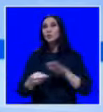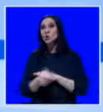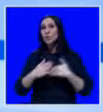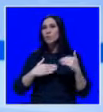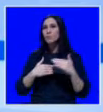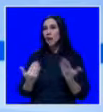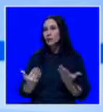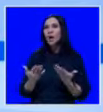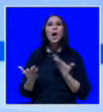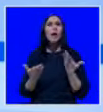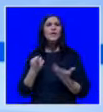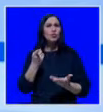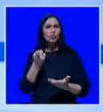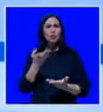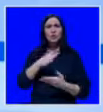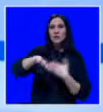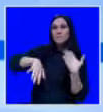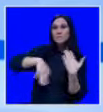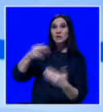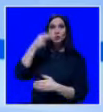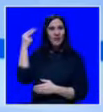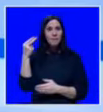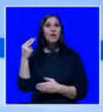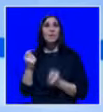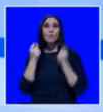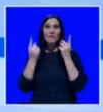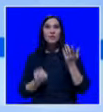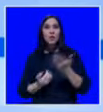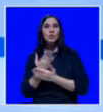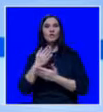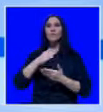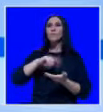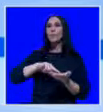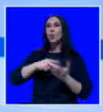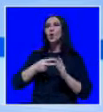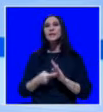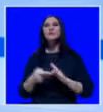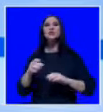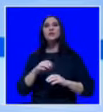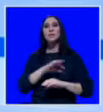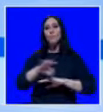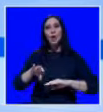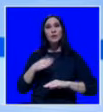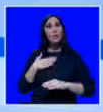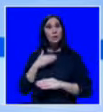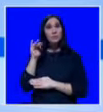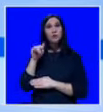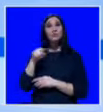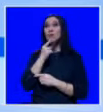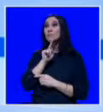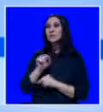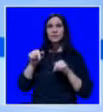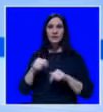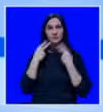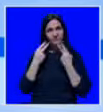Къде в този микс от теми е неизбежната поява на нов политически проект? И има ли той бъдеще? Това питаме днес. Вижте кои